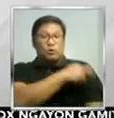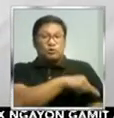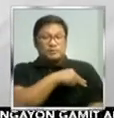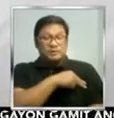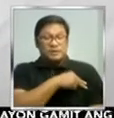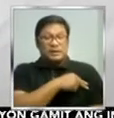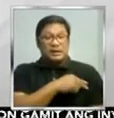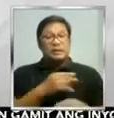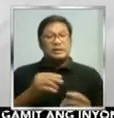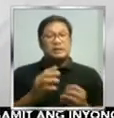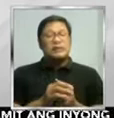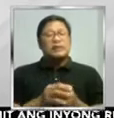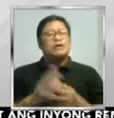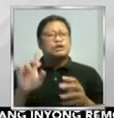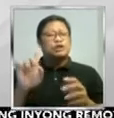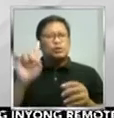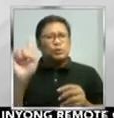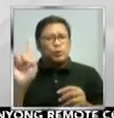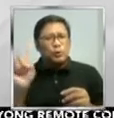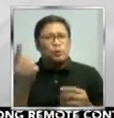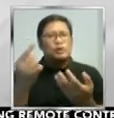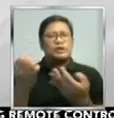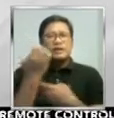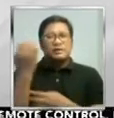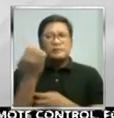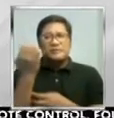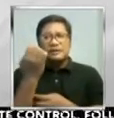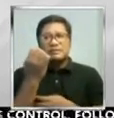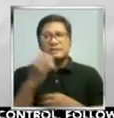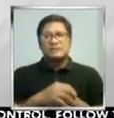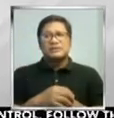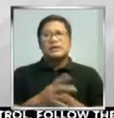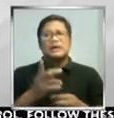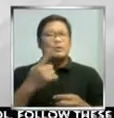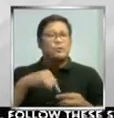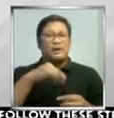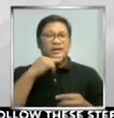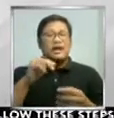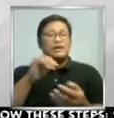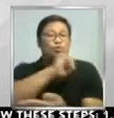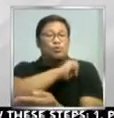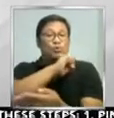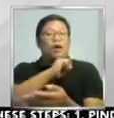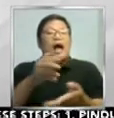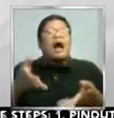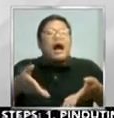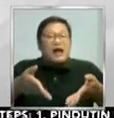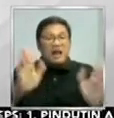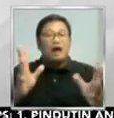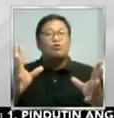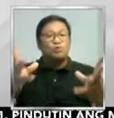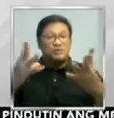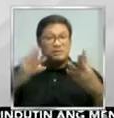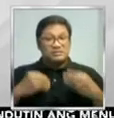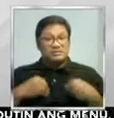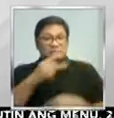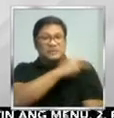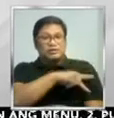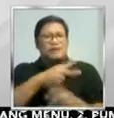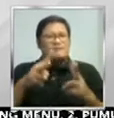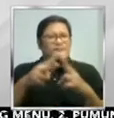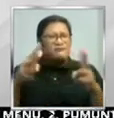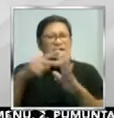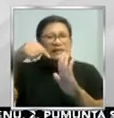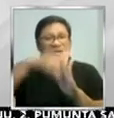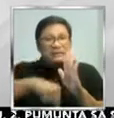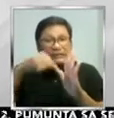ay infirmary lamang. 10-bed capacity lang po kami. Hindi po kami authorized to handle cases na medyo komplikado kasi